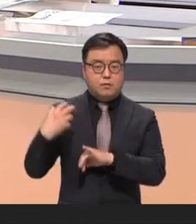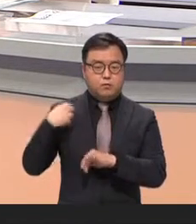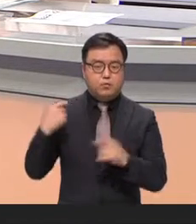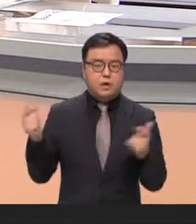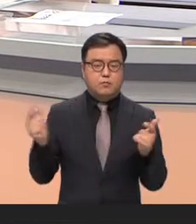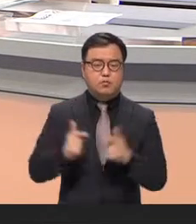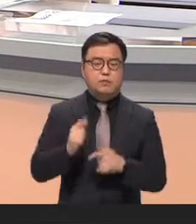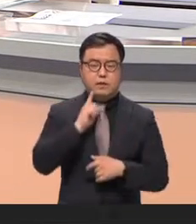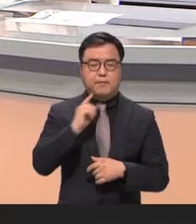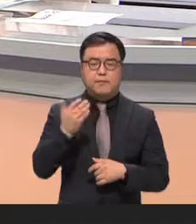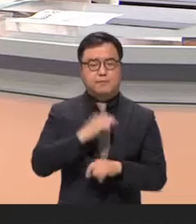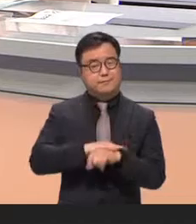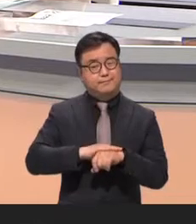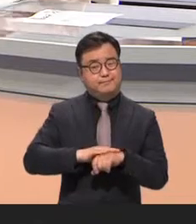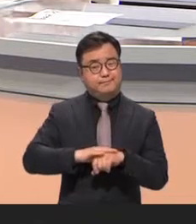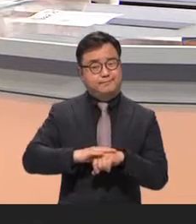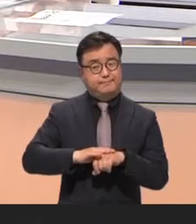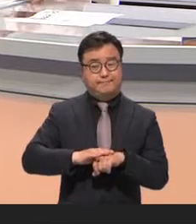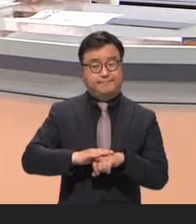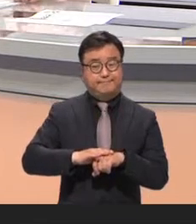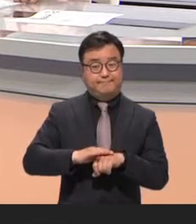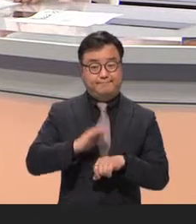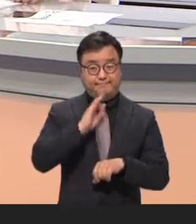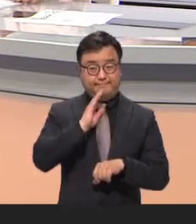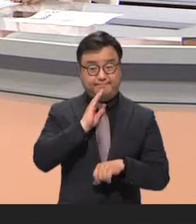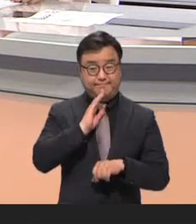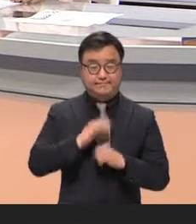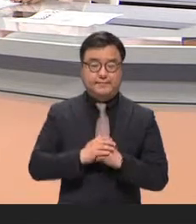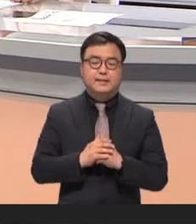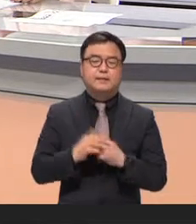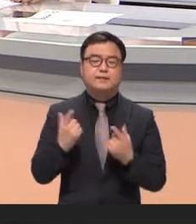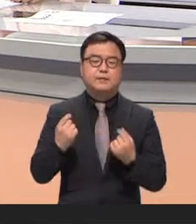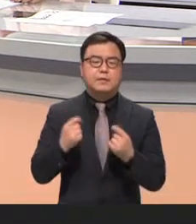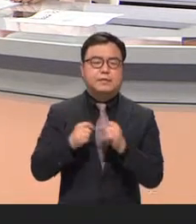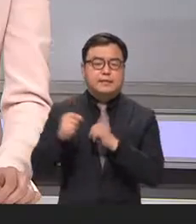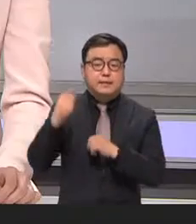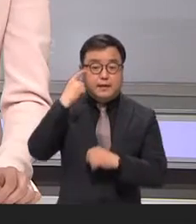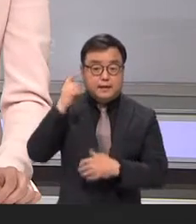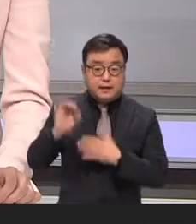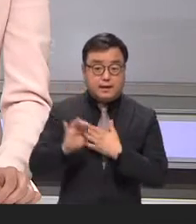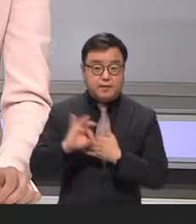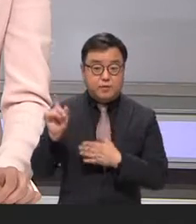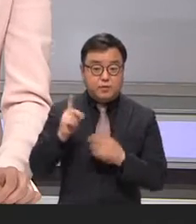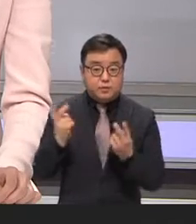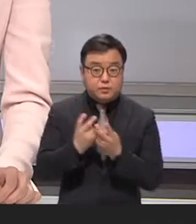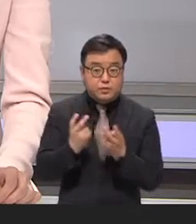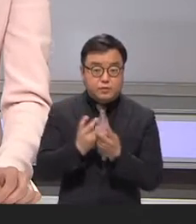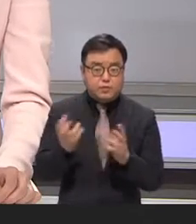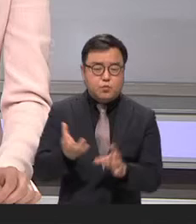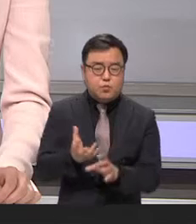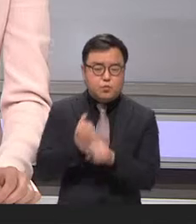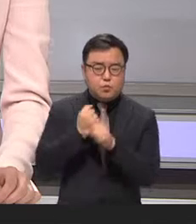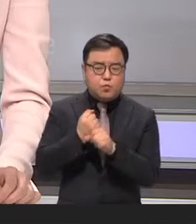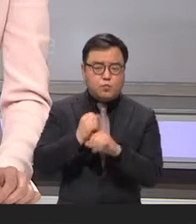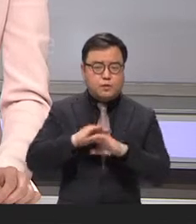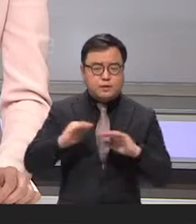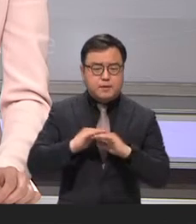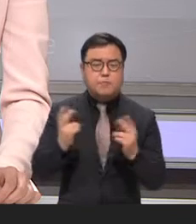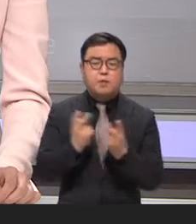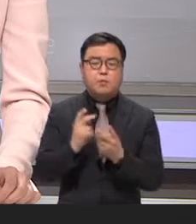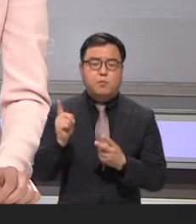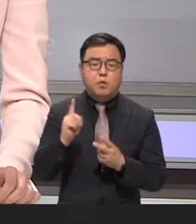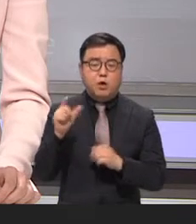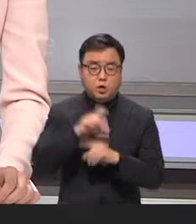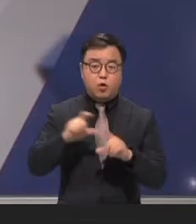하지만 잘 안 되고 있거든요. 좀 장기적인 관점에서 봤을 때 어떤 공약들, 어떤 대책들을 좀 더 눈여겨봐야 될까요, 정치권에서?